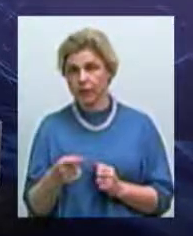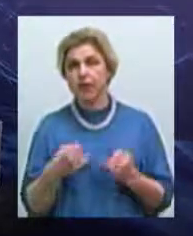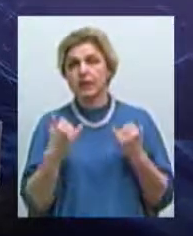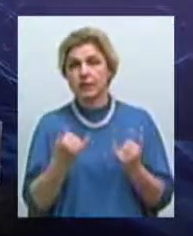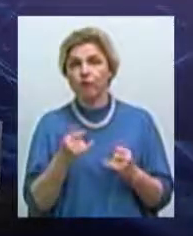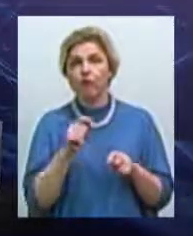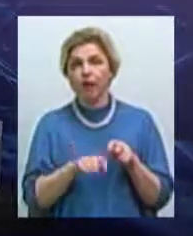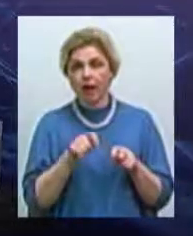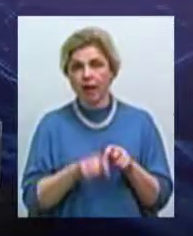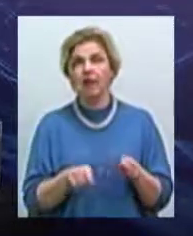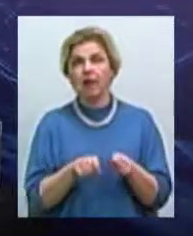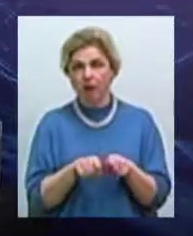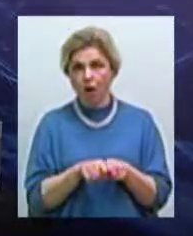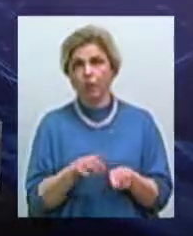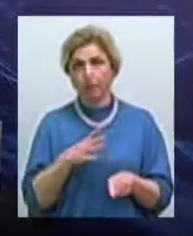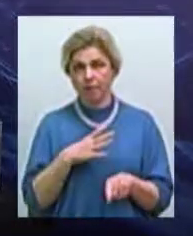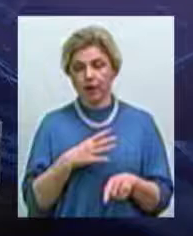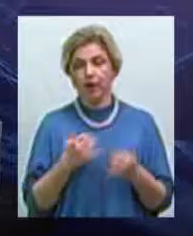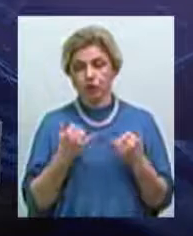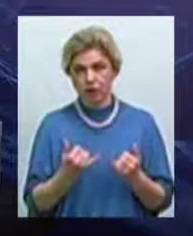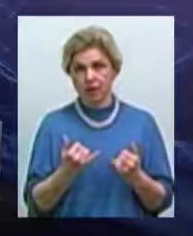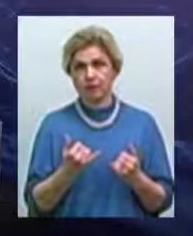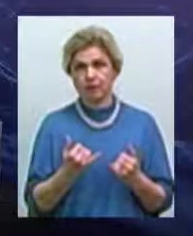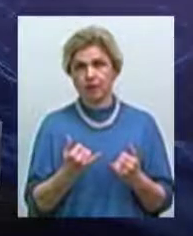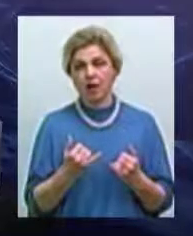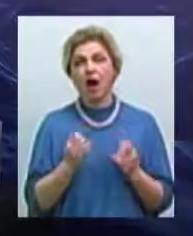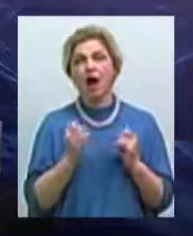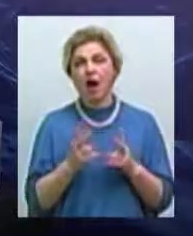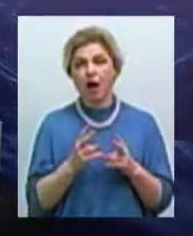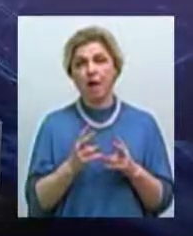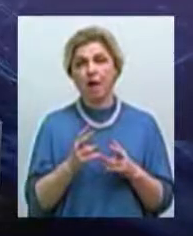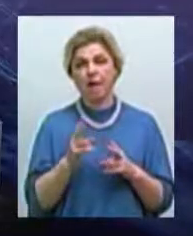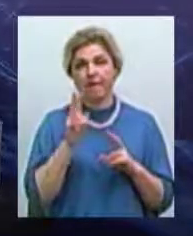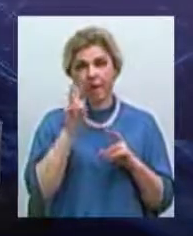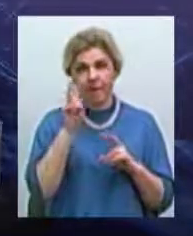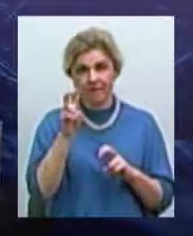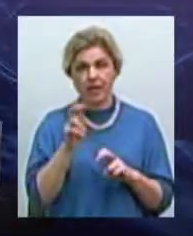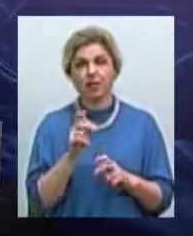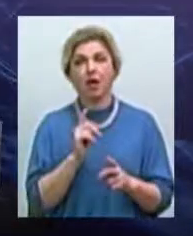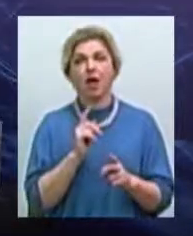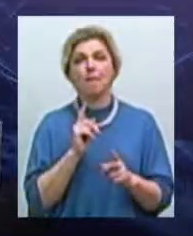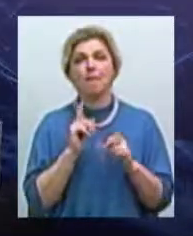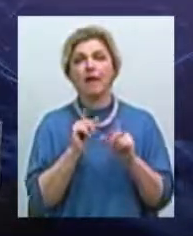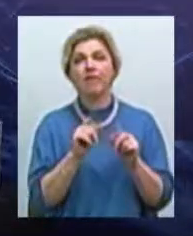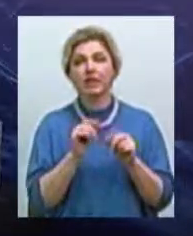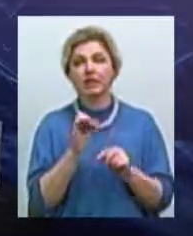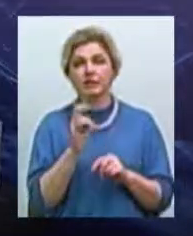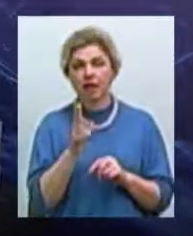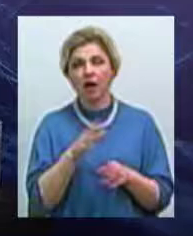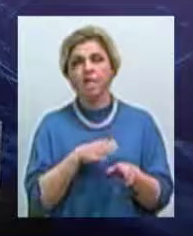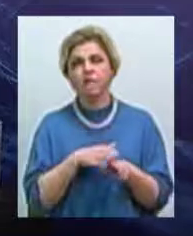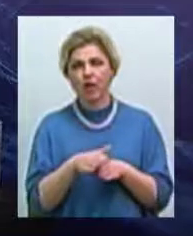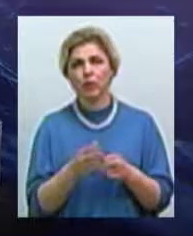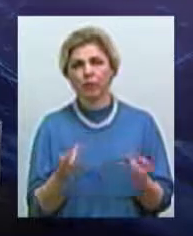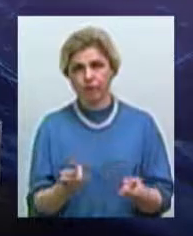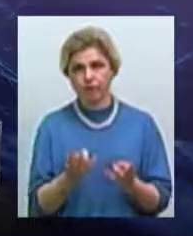також був в даній перевірці, як перевізники... Ну, дотримуються чинного законодавства,